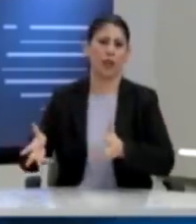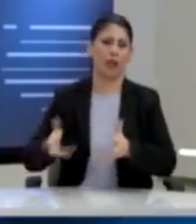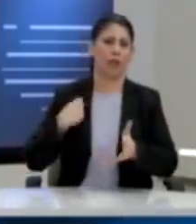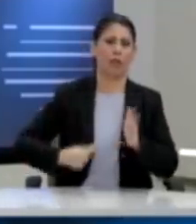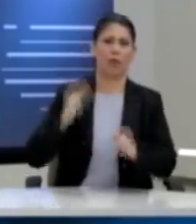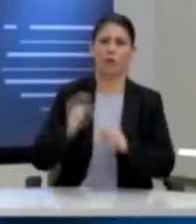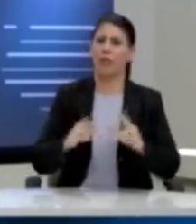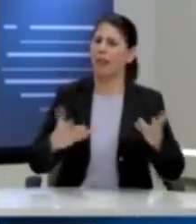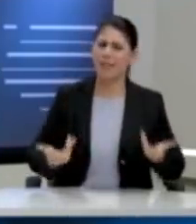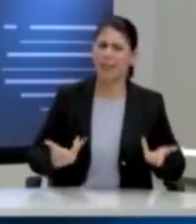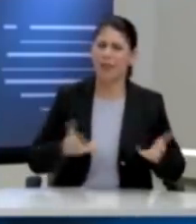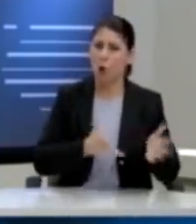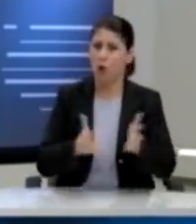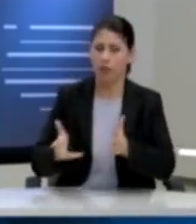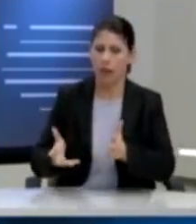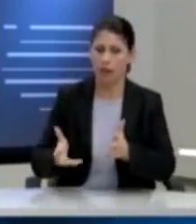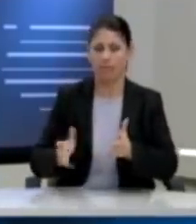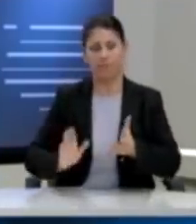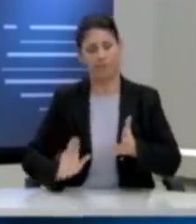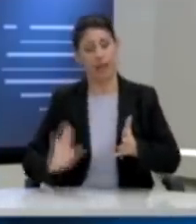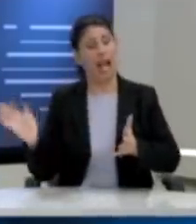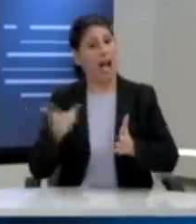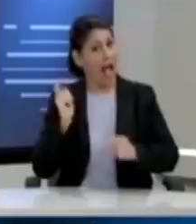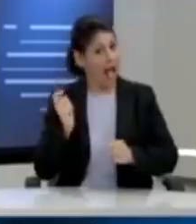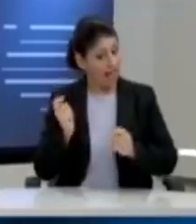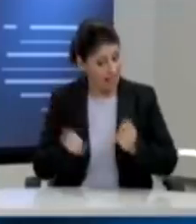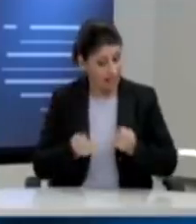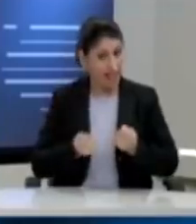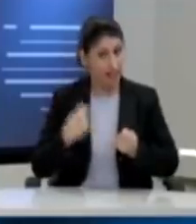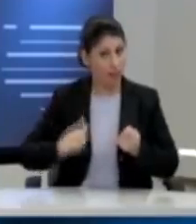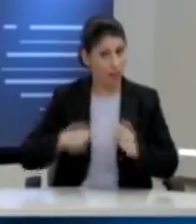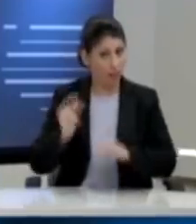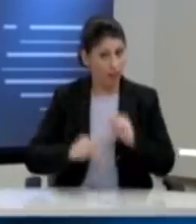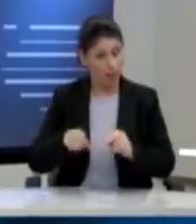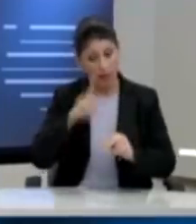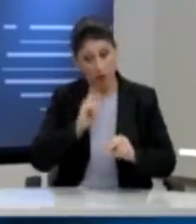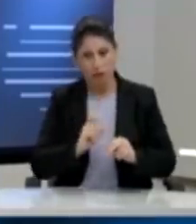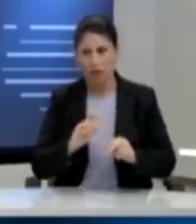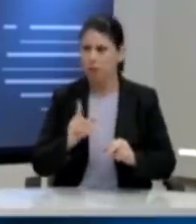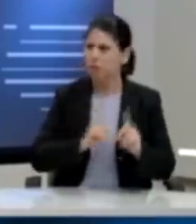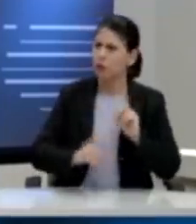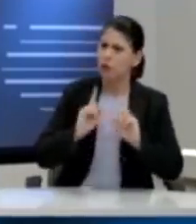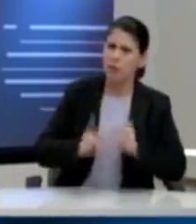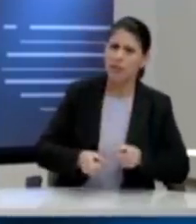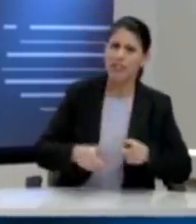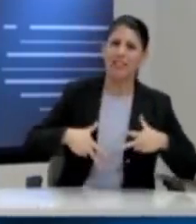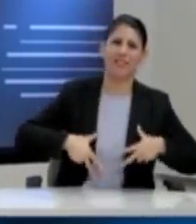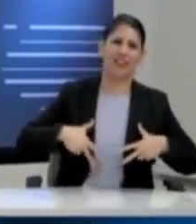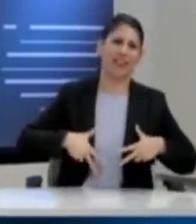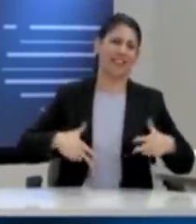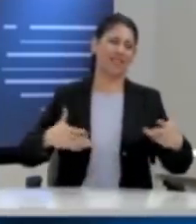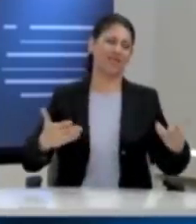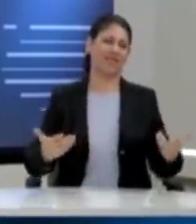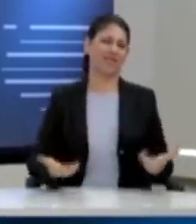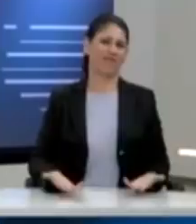δημοψήφισμα. Γιατί είναι κοροϊδία? Βεβαίως, λέει, αν γίνει είναι υποχρεωτικό. Ποιος αποφασίζει αν θα γίνει το δημοψήφισμα? Η